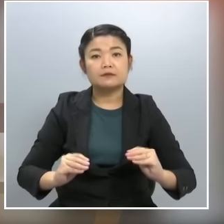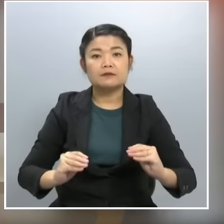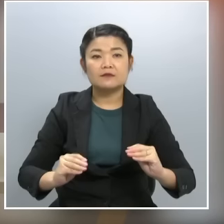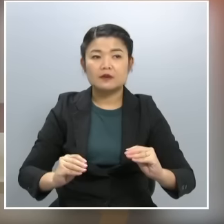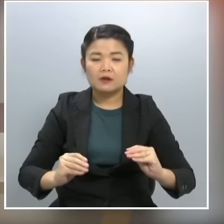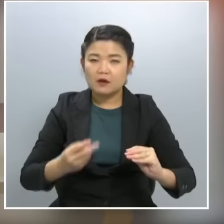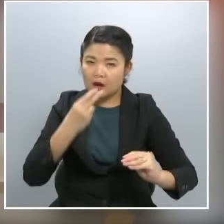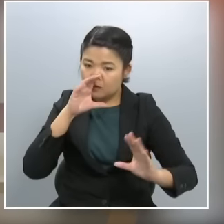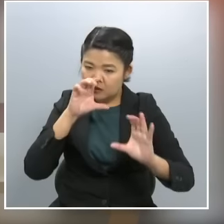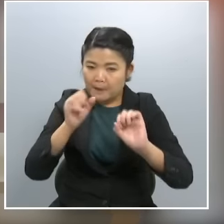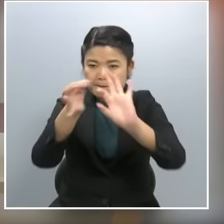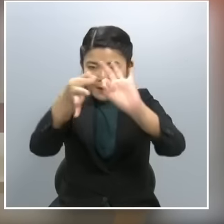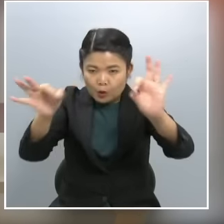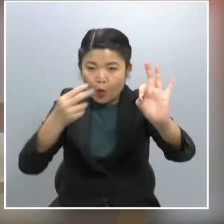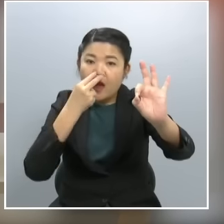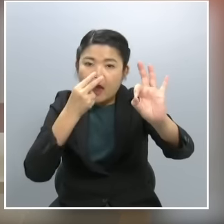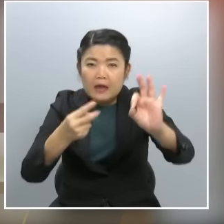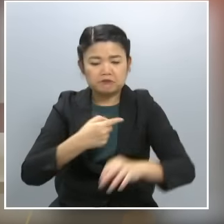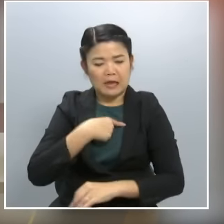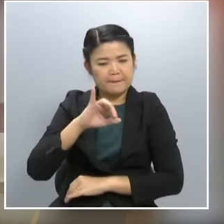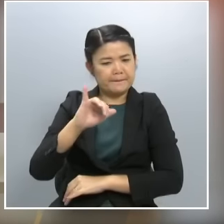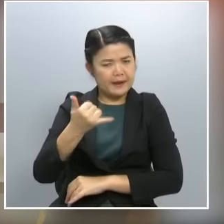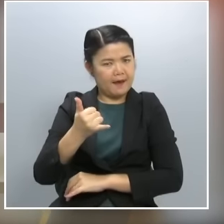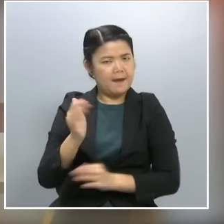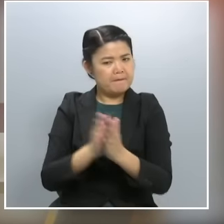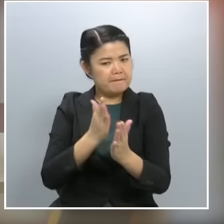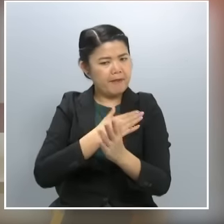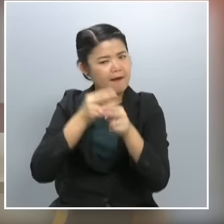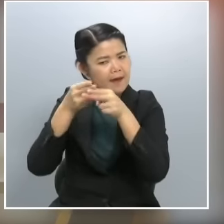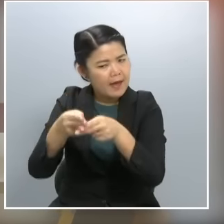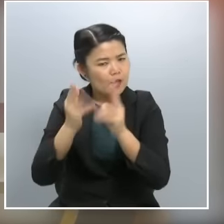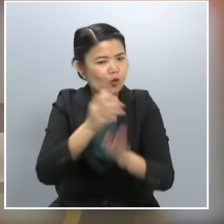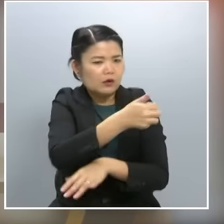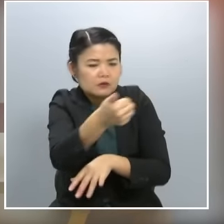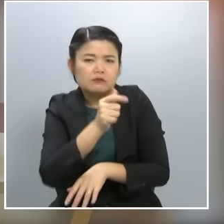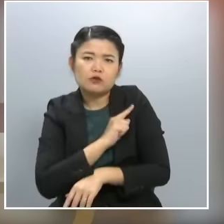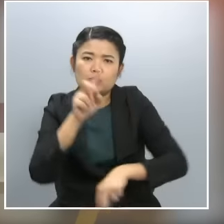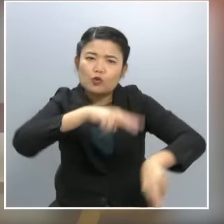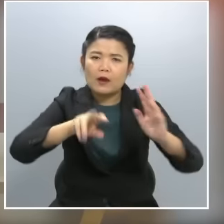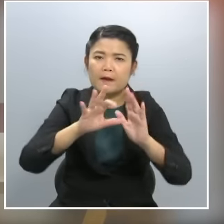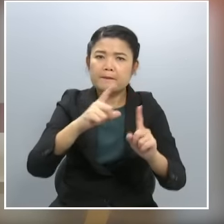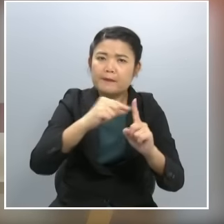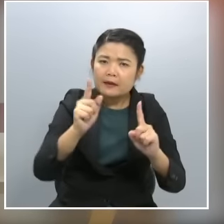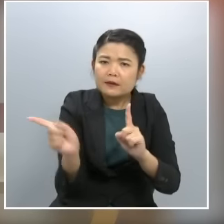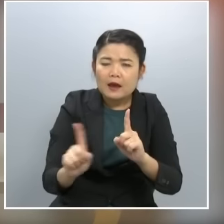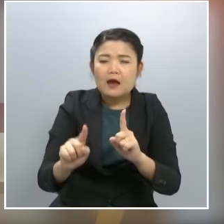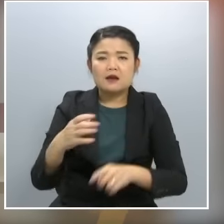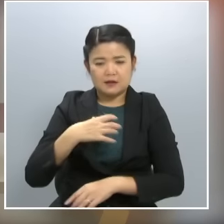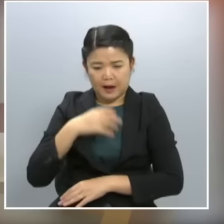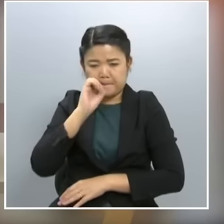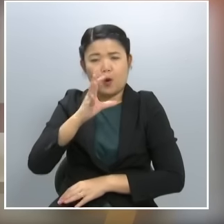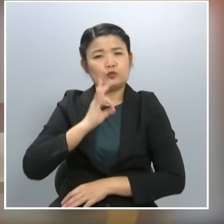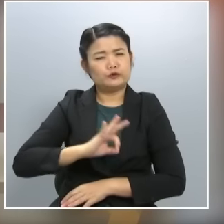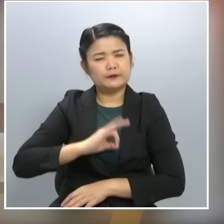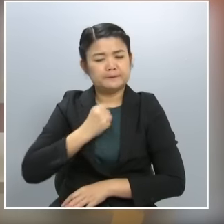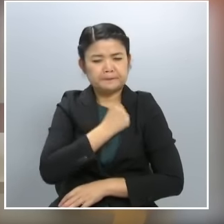เห็นไม่แน่ใจว่าเป็นพระอาจารย์หรือแอดมินแล้วไม่รู้ว่าออกมาจากใจพระอาจารย์จริงๆหรือไม่แต่อยากบอกว่ารู้สึกเสีย